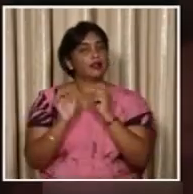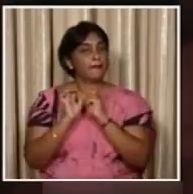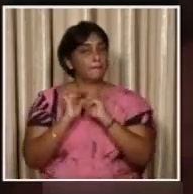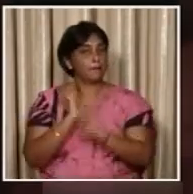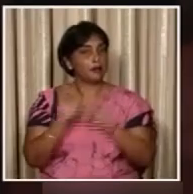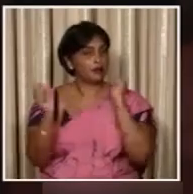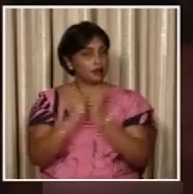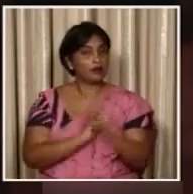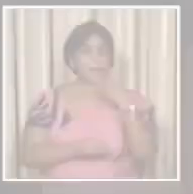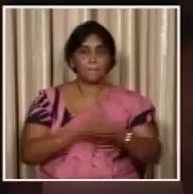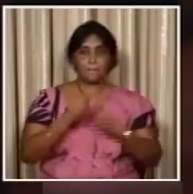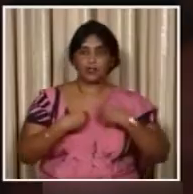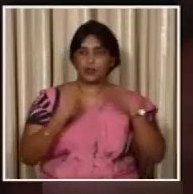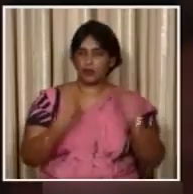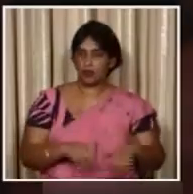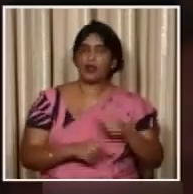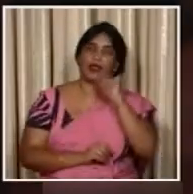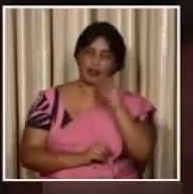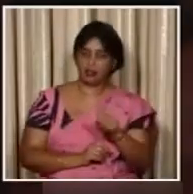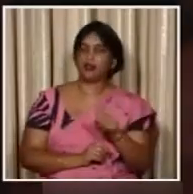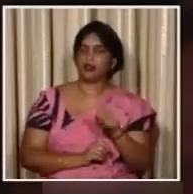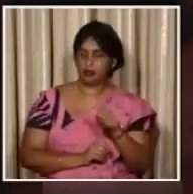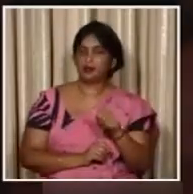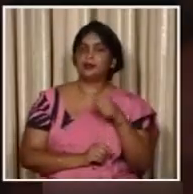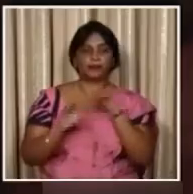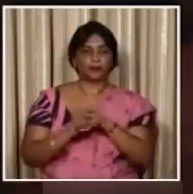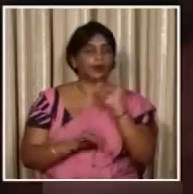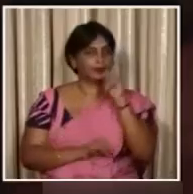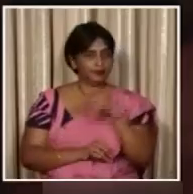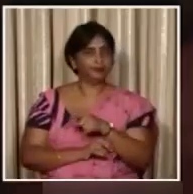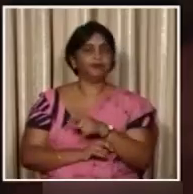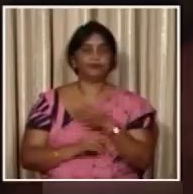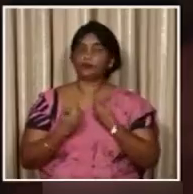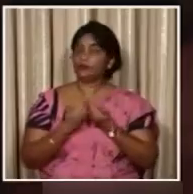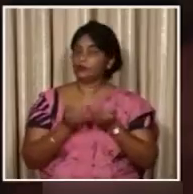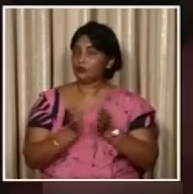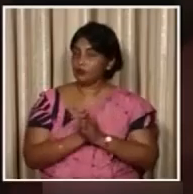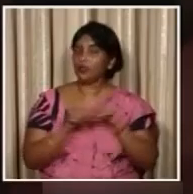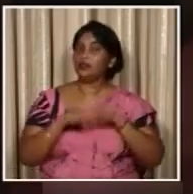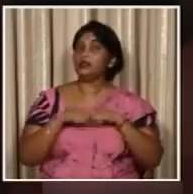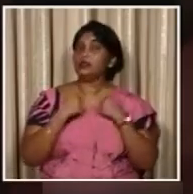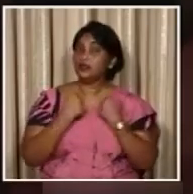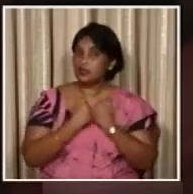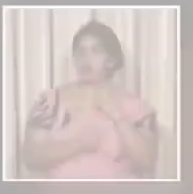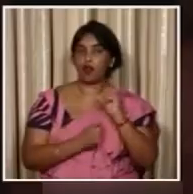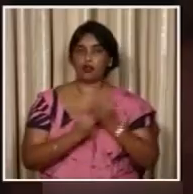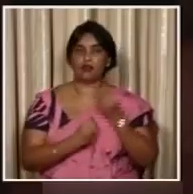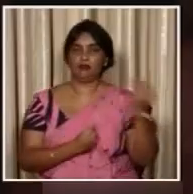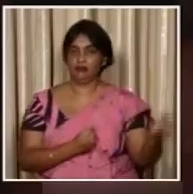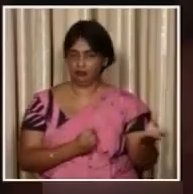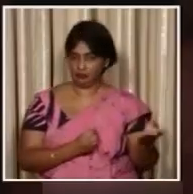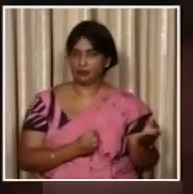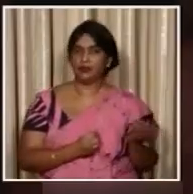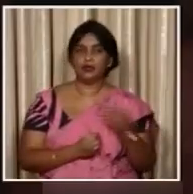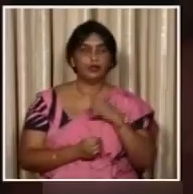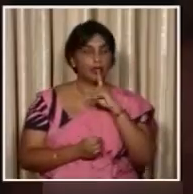පස්සේ සමහරුන්ට තියෙන බිස්නස් නැති වෙනවා. ඇත්ත කතාව. මේක ඉන්නවා සමහරු තමන්ගේම සමාගම් වලට තමයි දීලා තියෙන්නේ කොන්ත්‍රාත් ටික. දැන් මේ